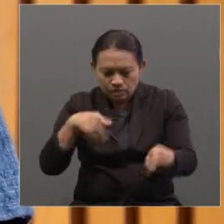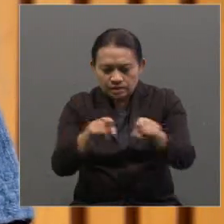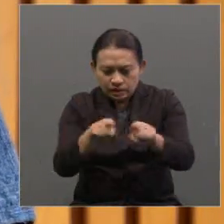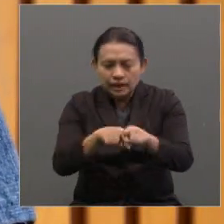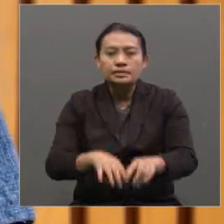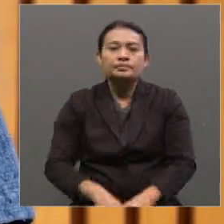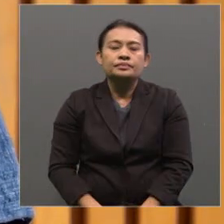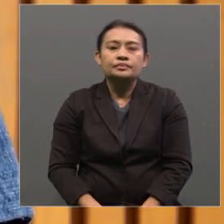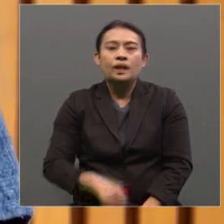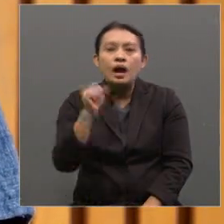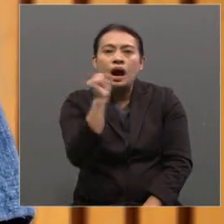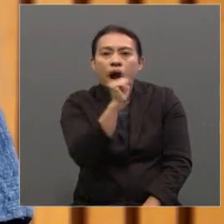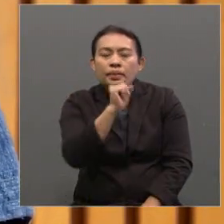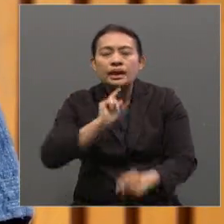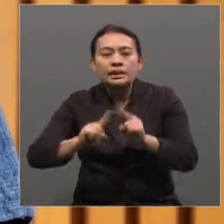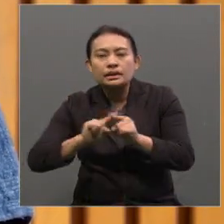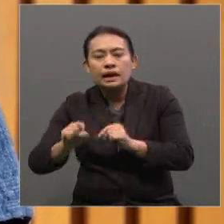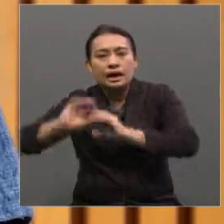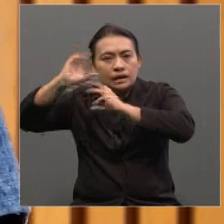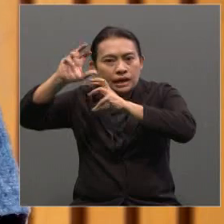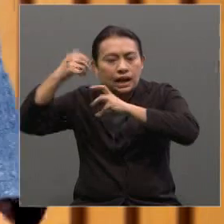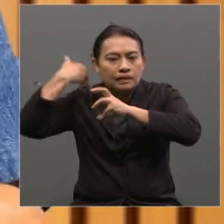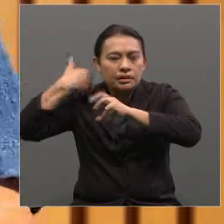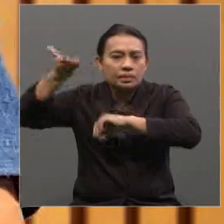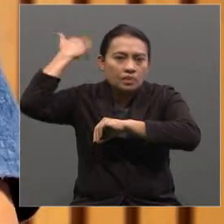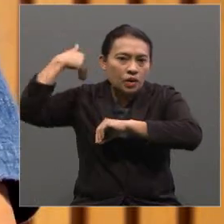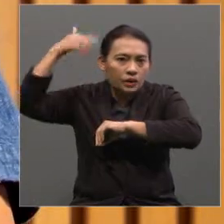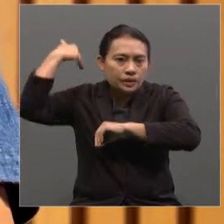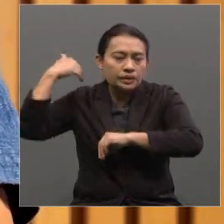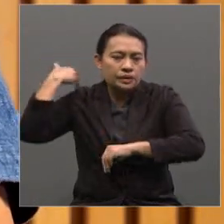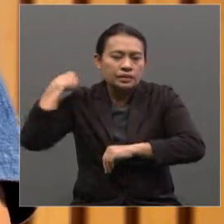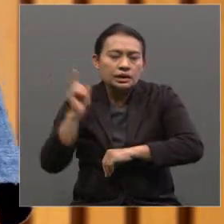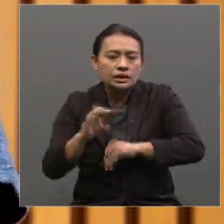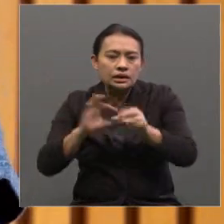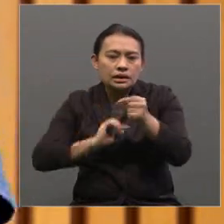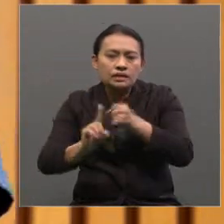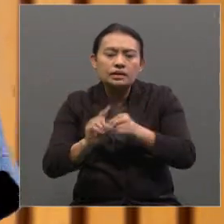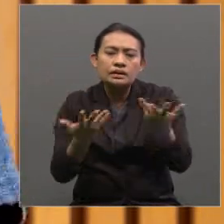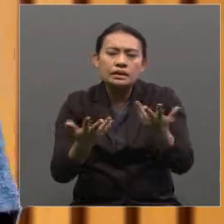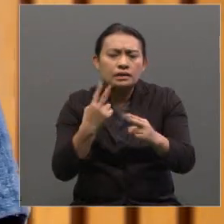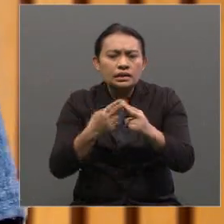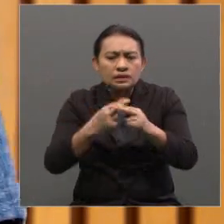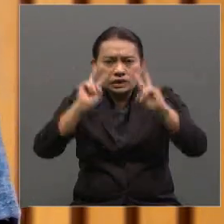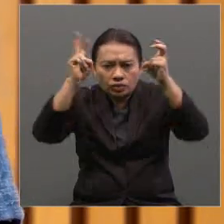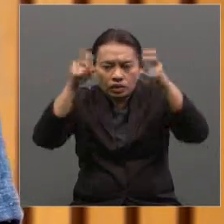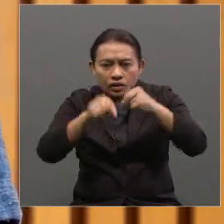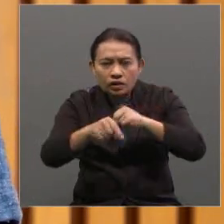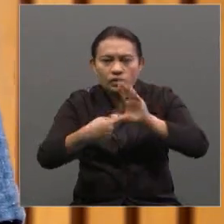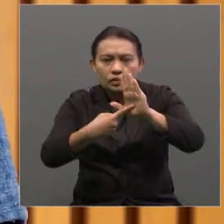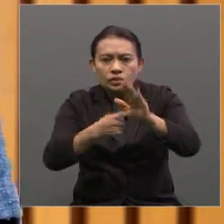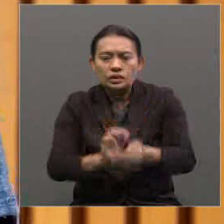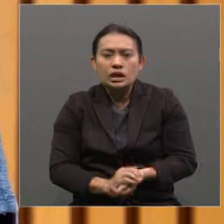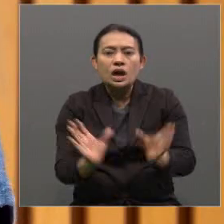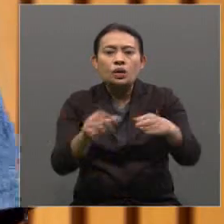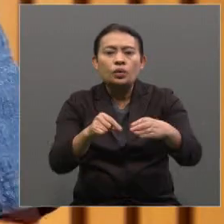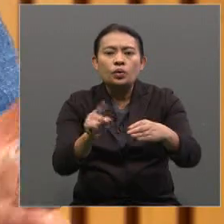ครับเพลงแนวอินดี้หนังแนวอินดี้ตอนนั้นก็เริ่มมีกระแสเรื่องอะไรครับจำได้ไหมผมยกอยู่วงนึงก็ได้ไทอัมคิ